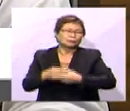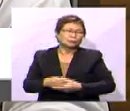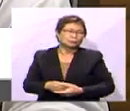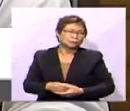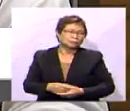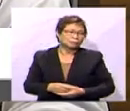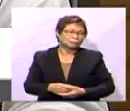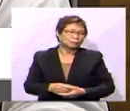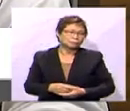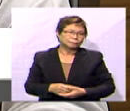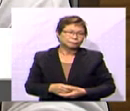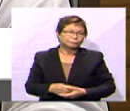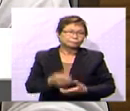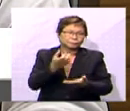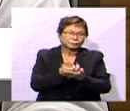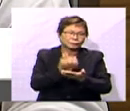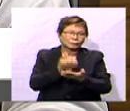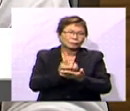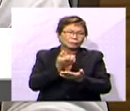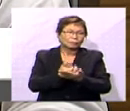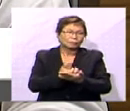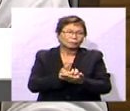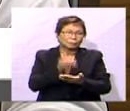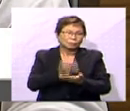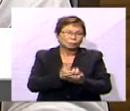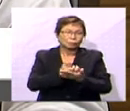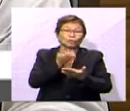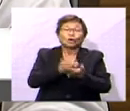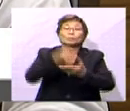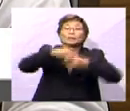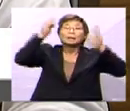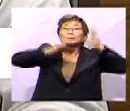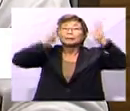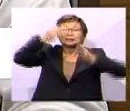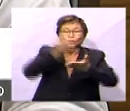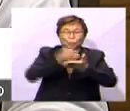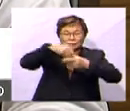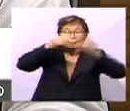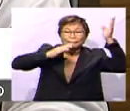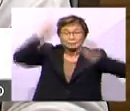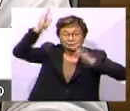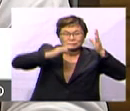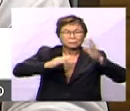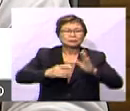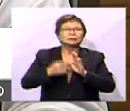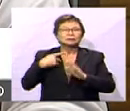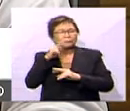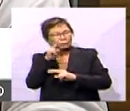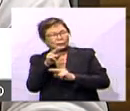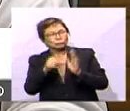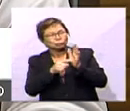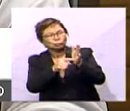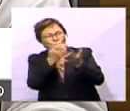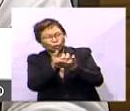Prestasi makroekonomi dalam domestik, kita lihat bahawa petunjuk-petunjuk ekonomi